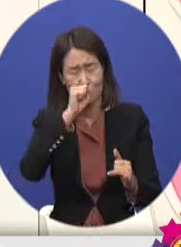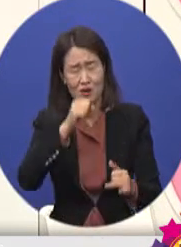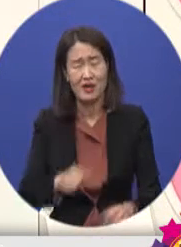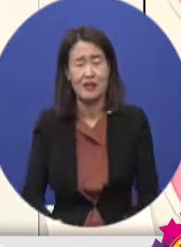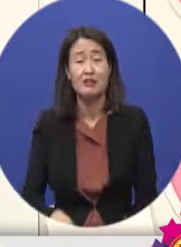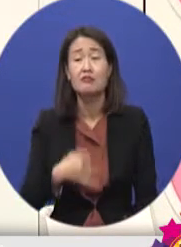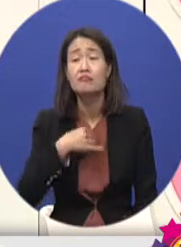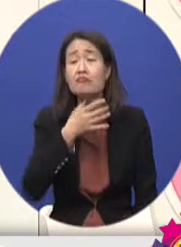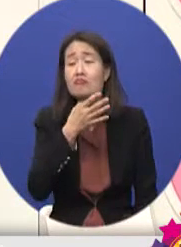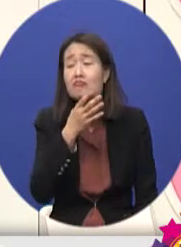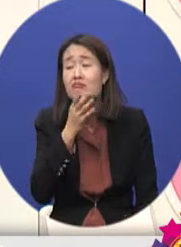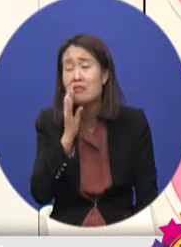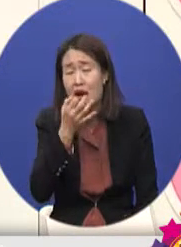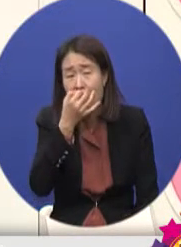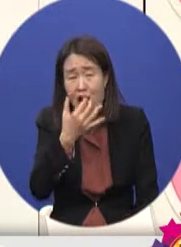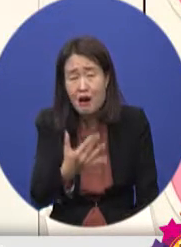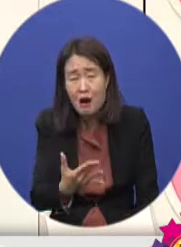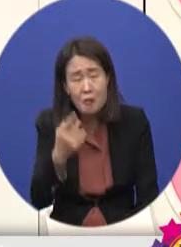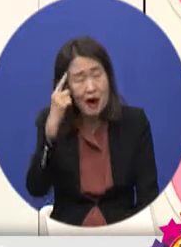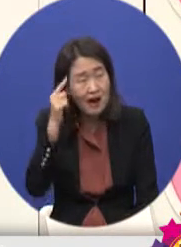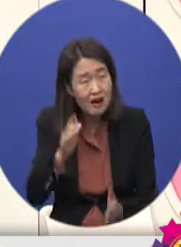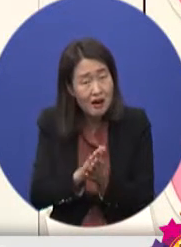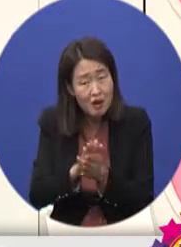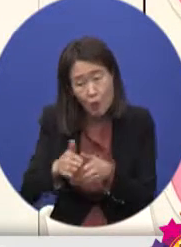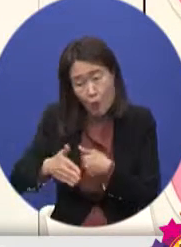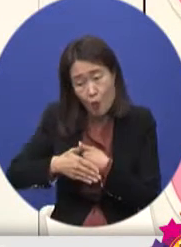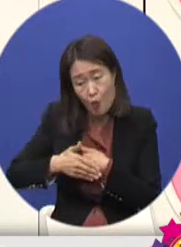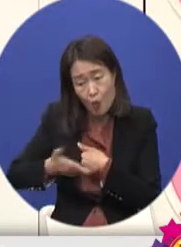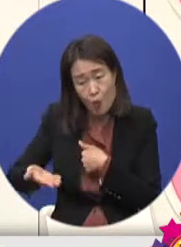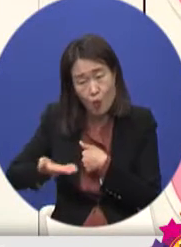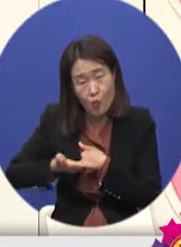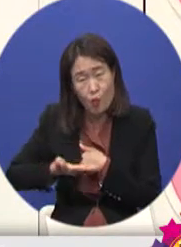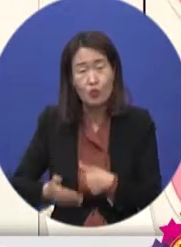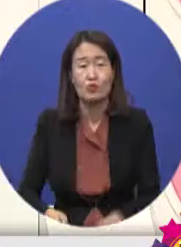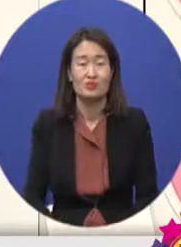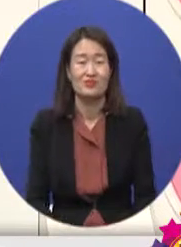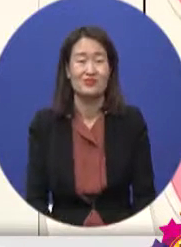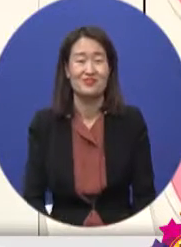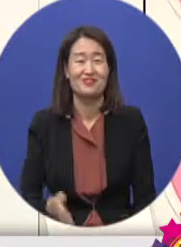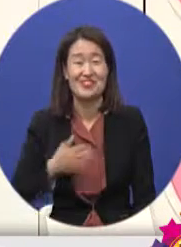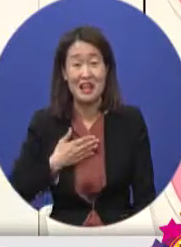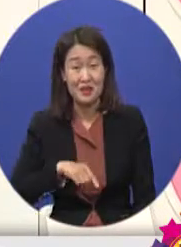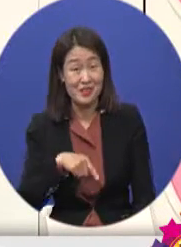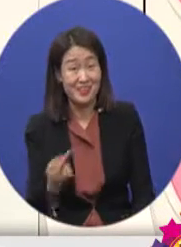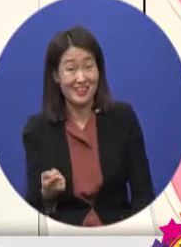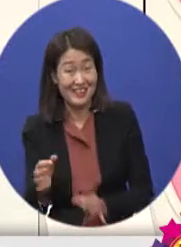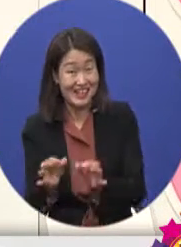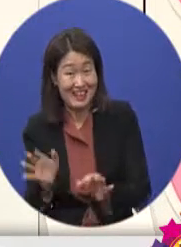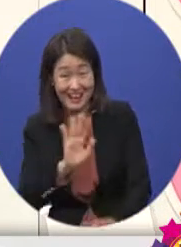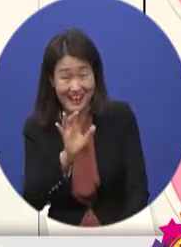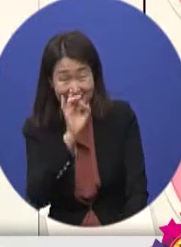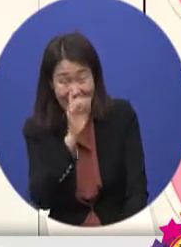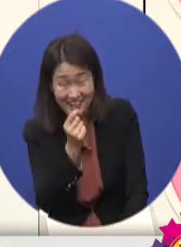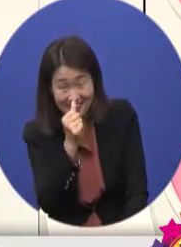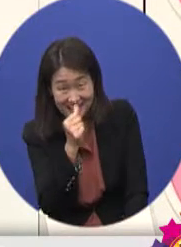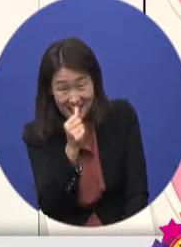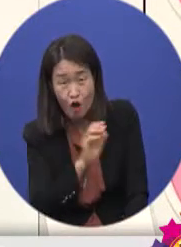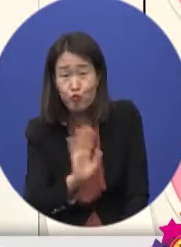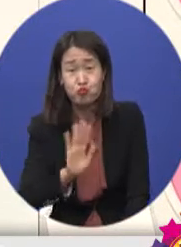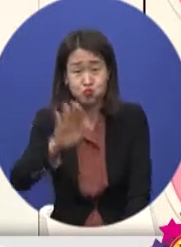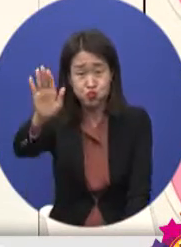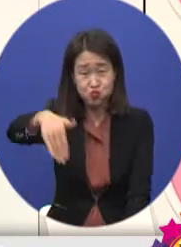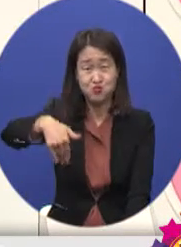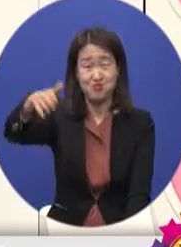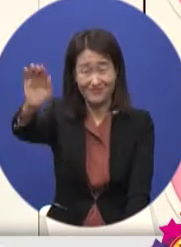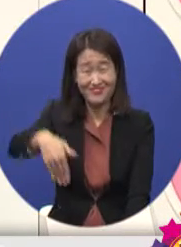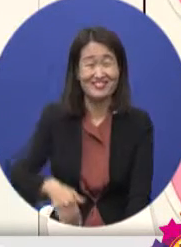이제 나이 많으니까 힘들어 하면 거들어주고 아, 그래서 예 정이 많이 제가 옆자리 가서 장사하면 안 되는 거죠? 아유